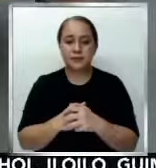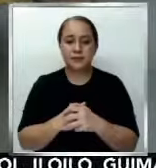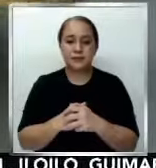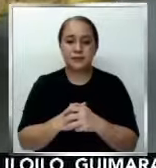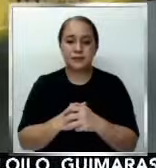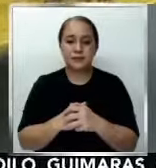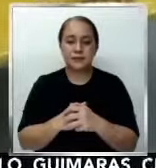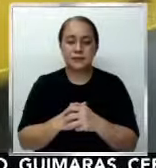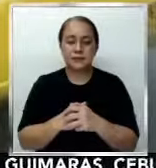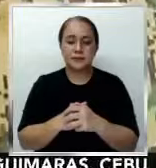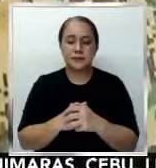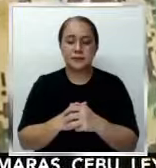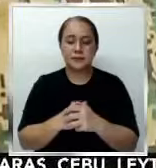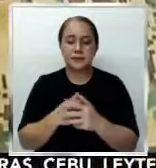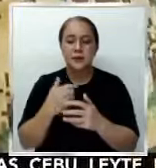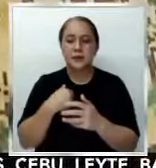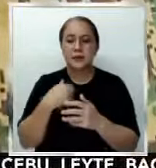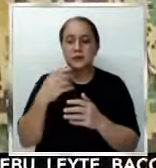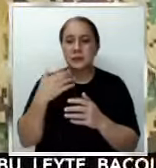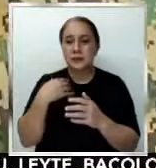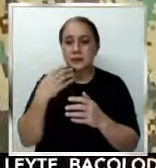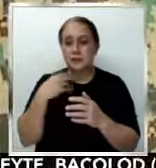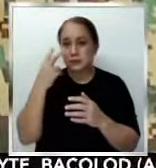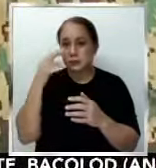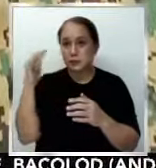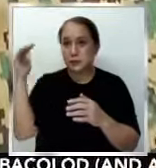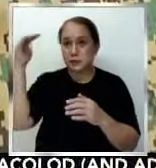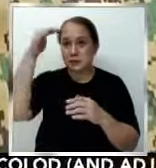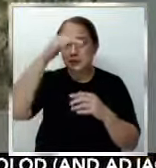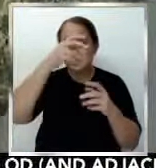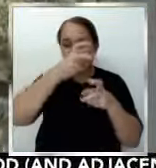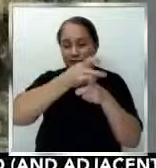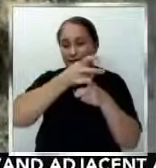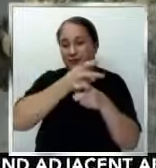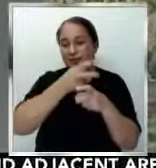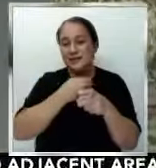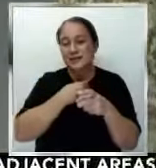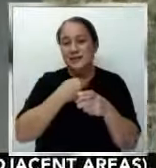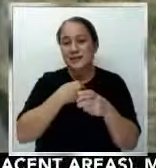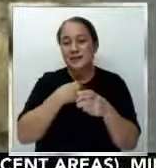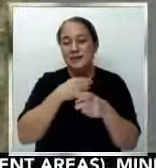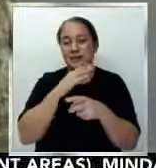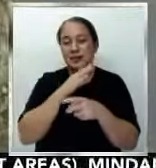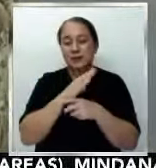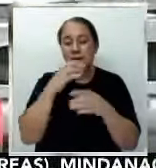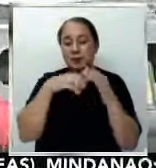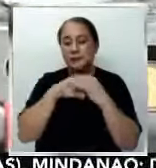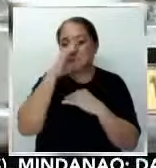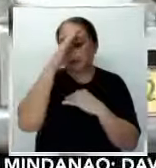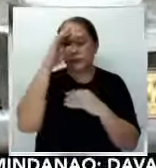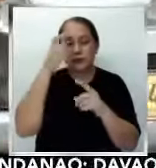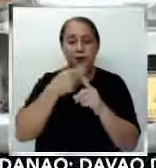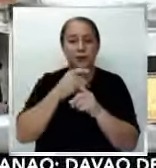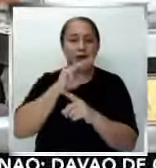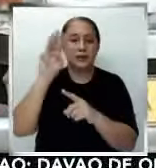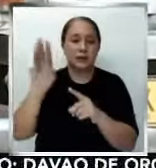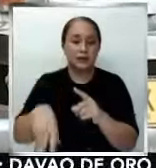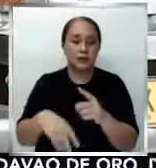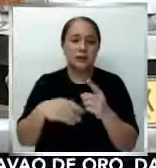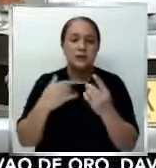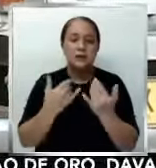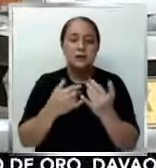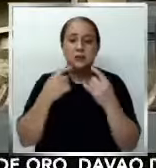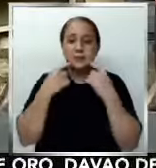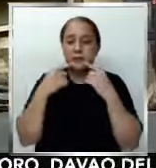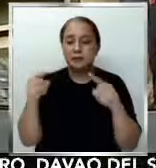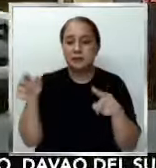Sa Longos Flyover sa Bacoor, mas naging mahigpit na ang pagsita sa mga sasakyang pumapasok ng Cavite mula sa Metro Manila, lalo na sa mga pampublikong